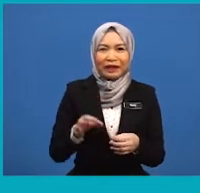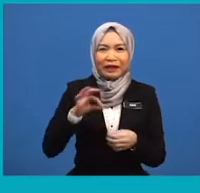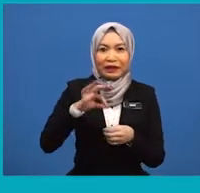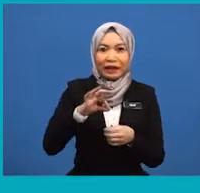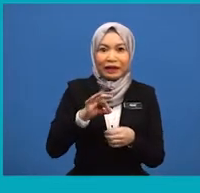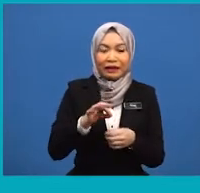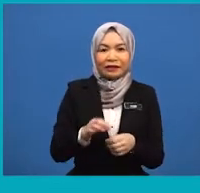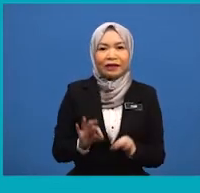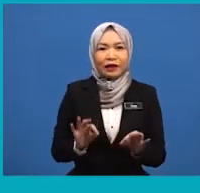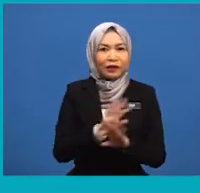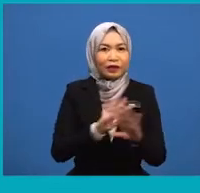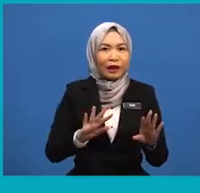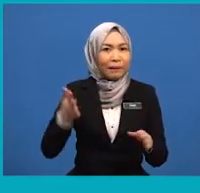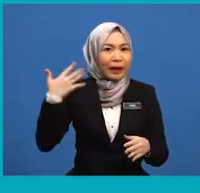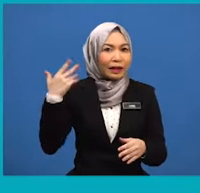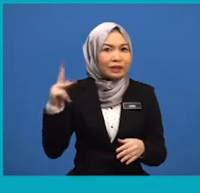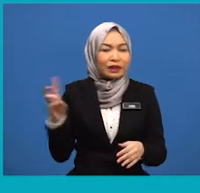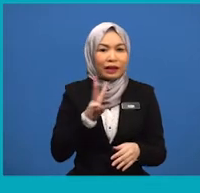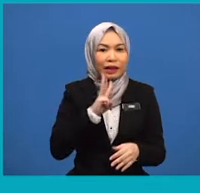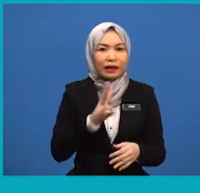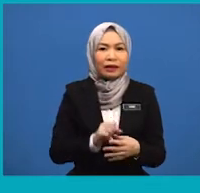tidak, panaskan air.